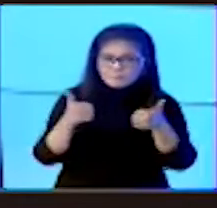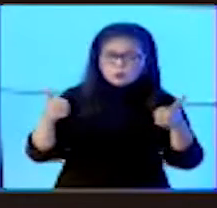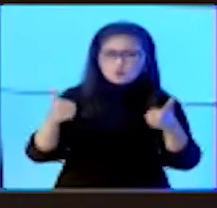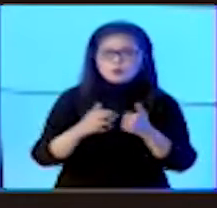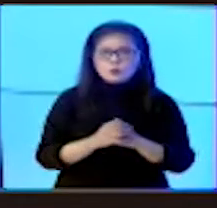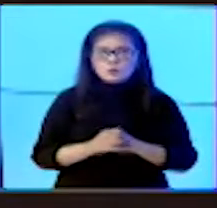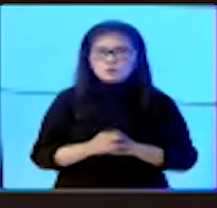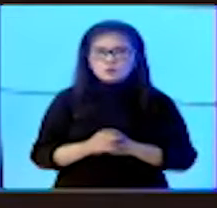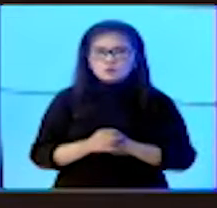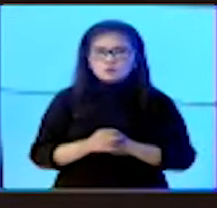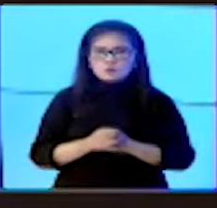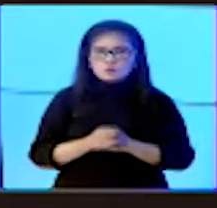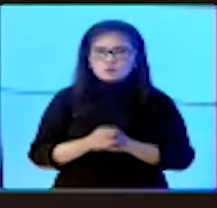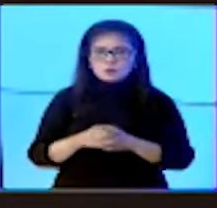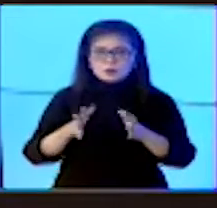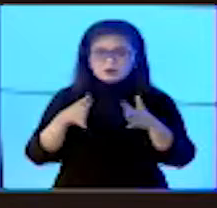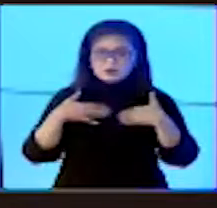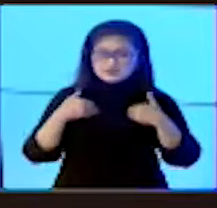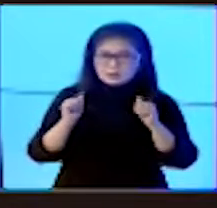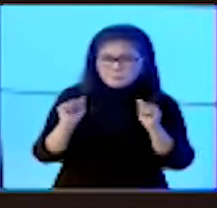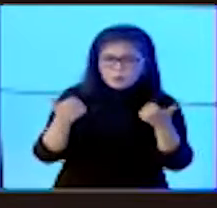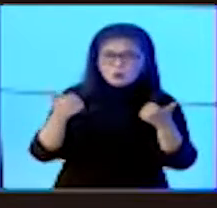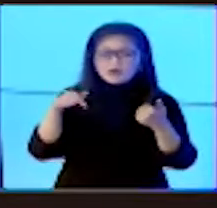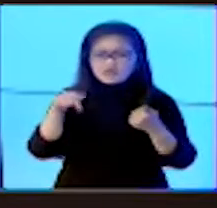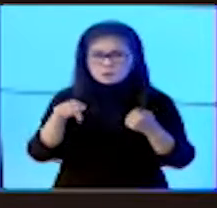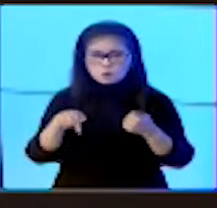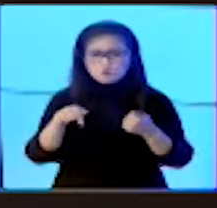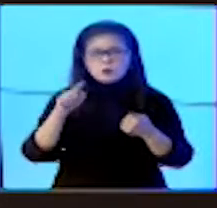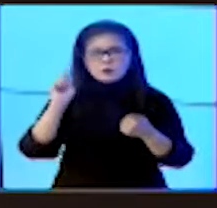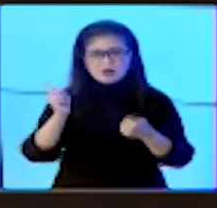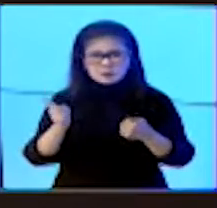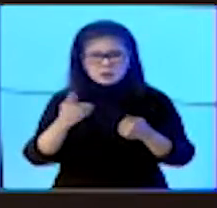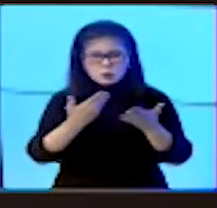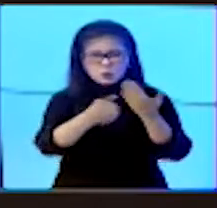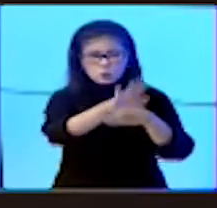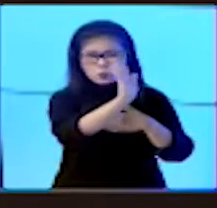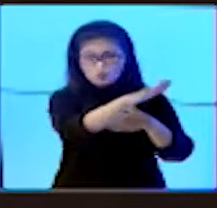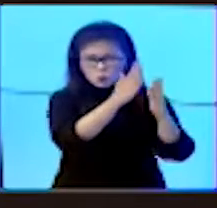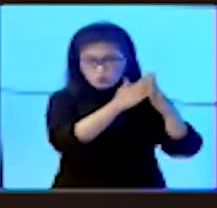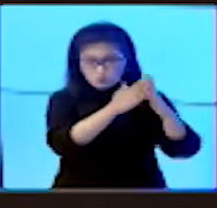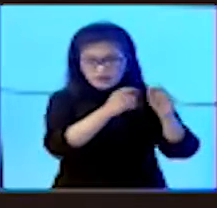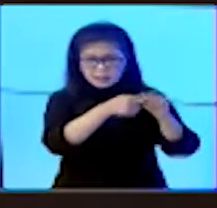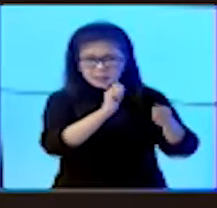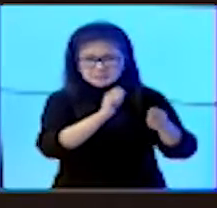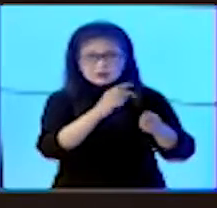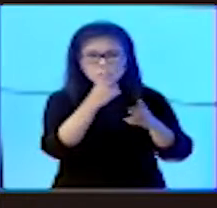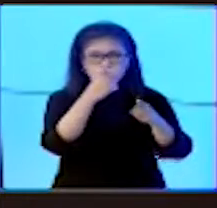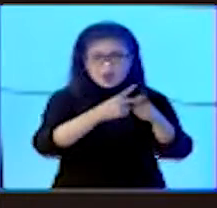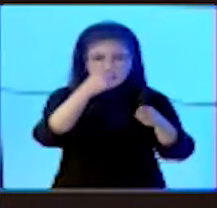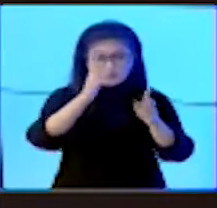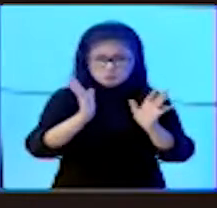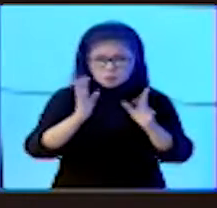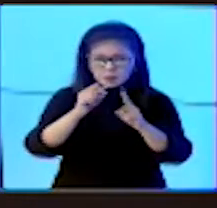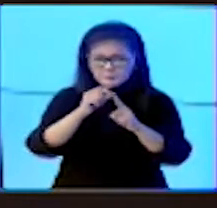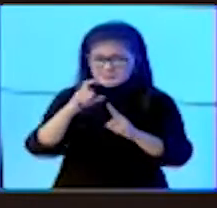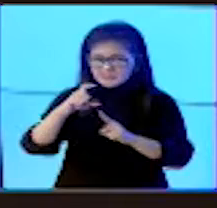sembuh ini juga dalam tanda petik. Ini artinya pulang setelah 2 kali PCR negatif. Secara klinis